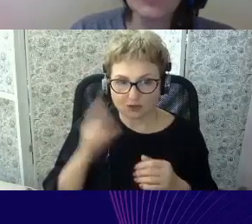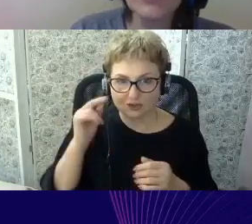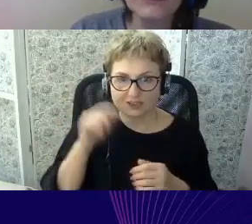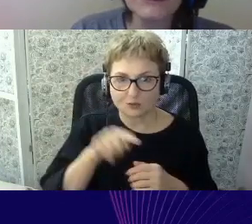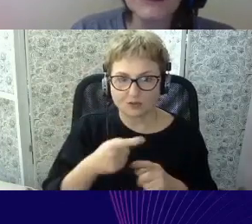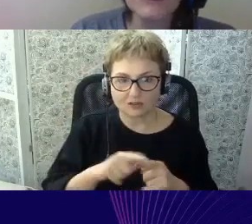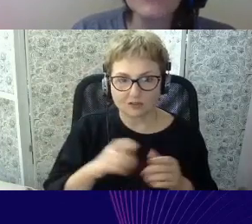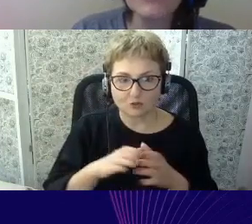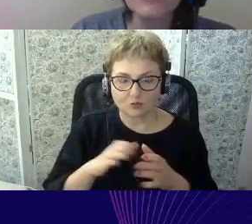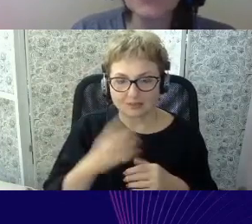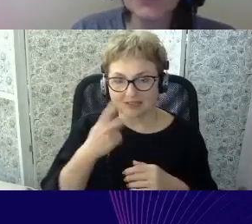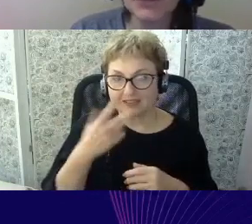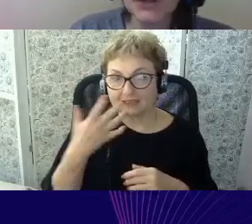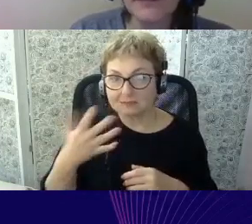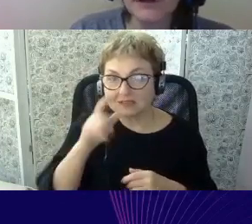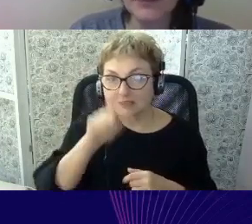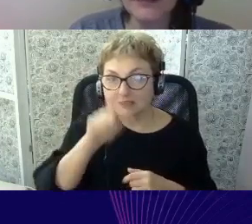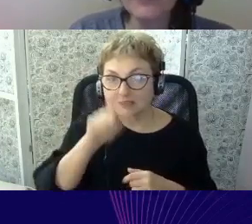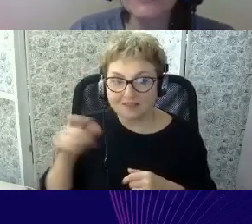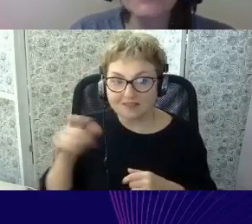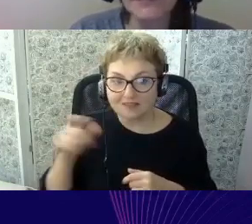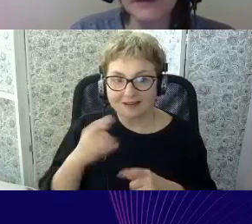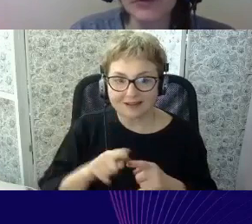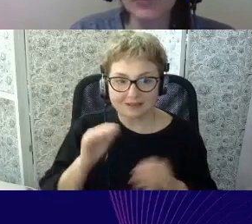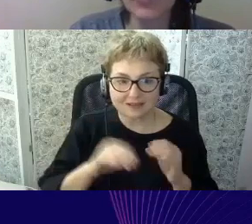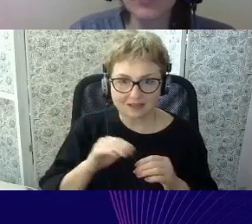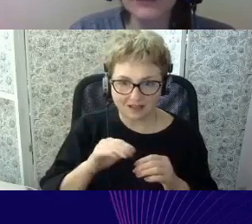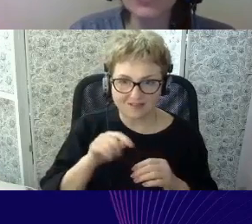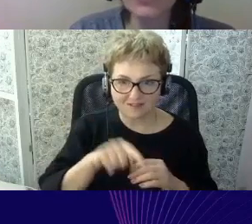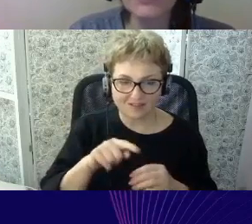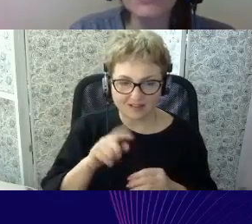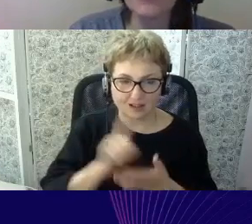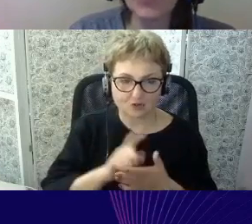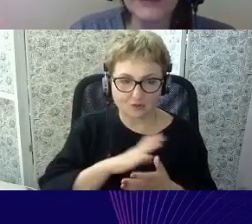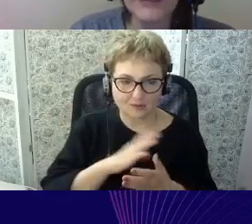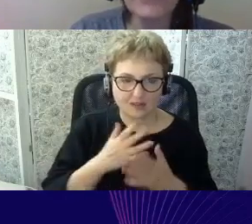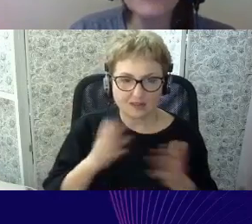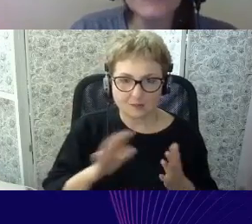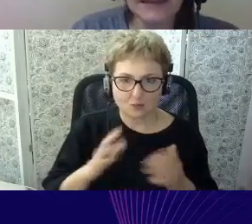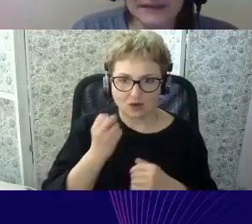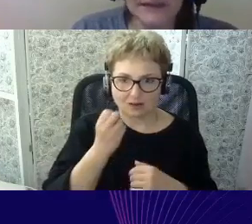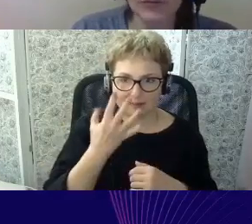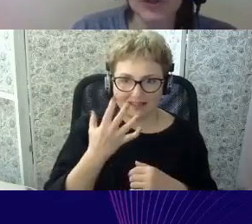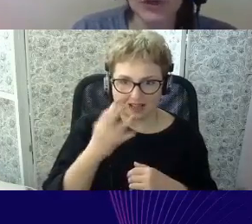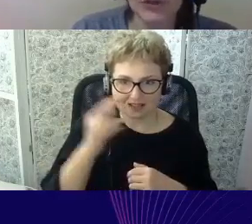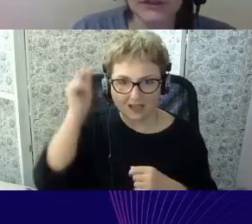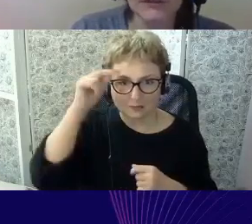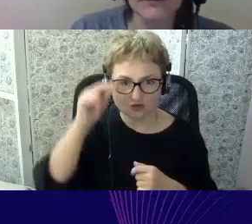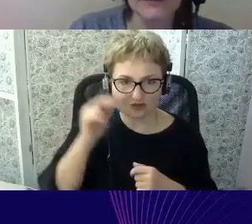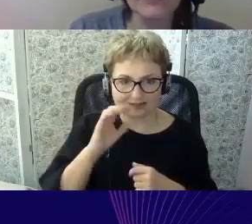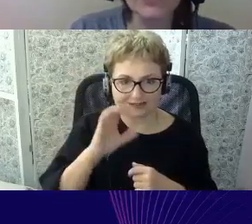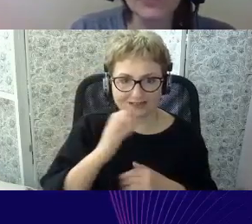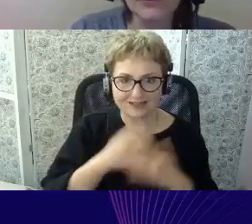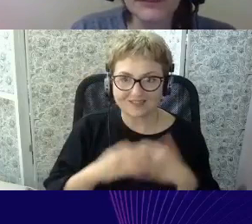такой группы достигает 25 человек. При этом в составе такой группы должно быть не более 15 обучающихся